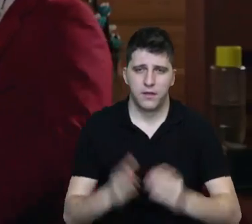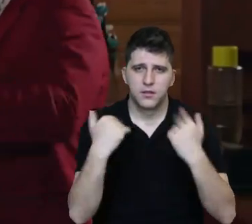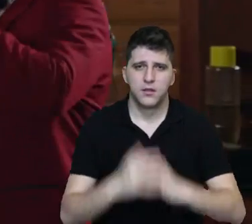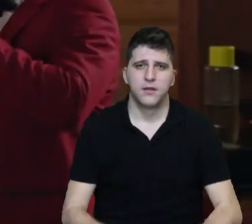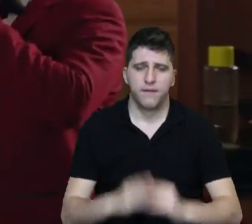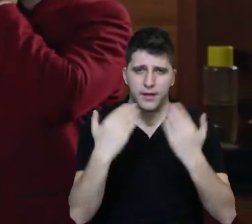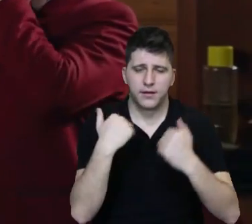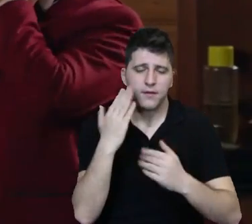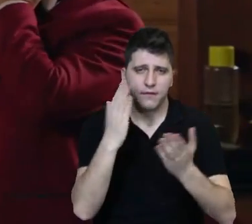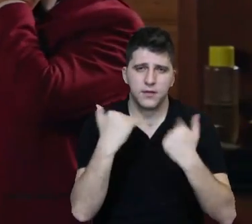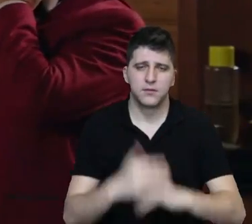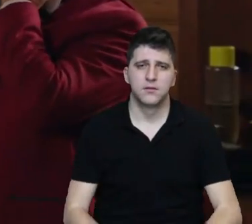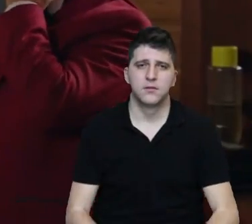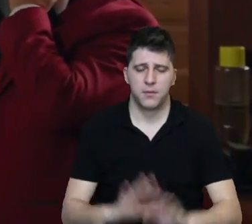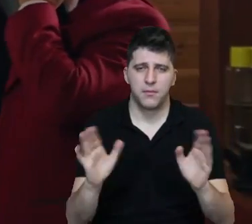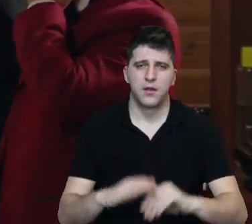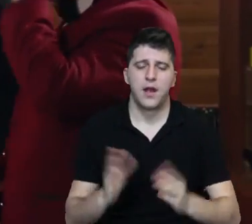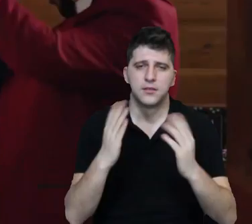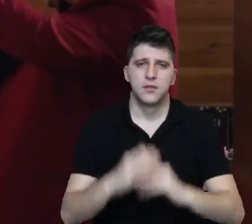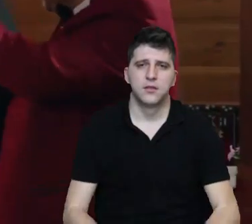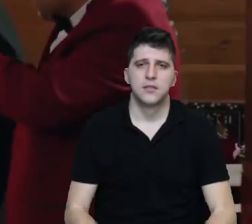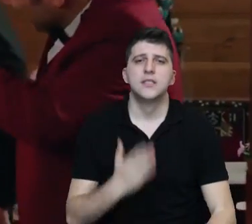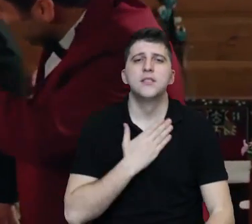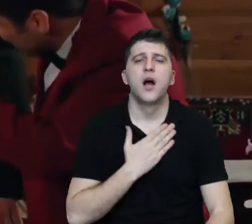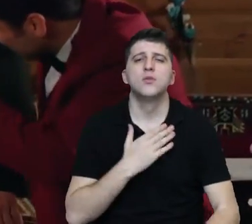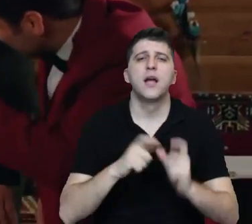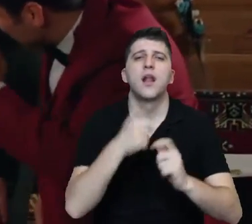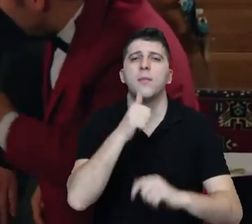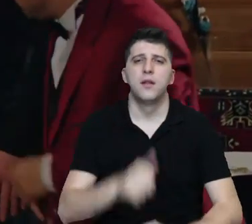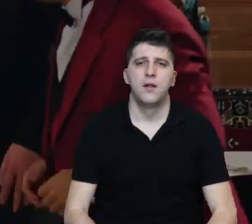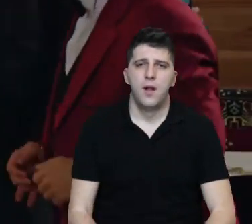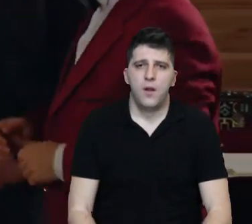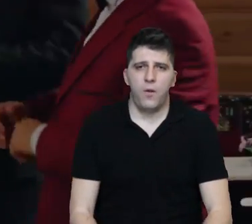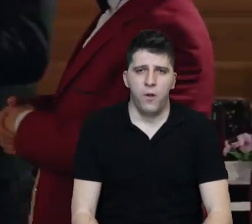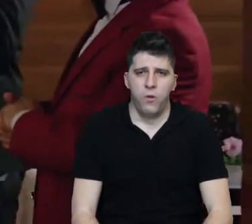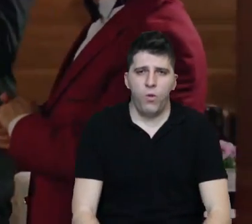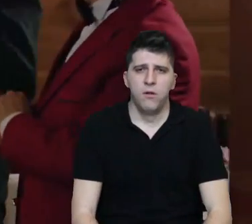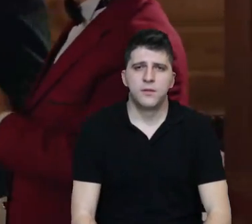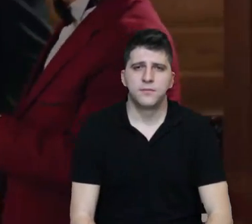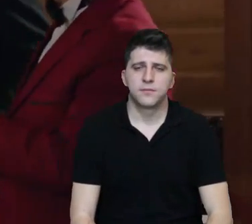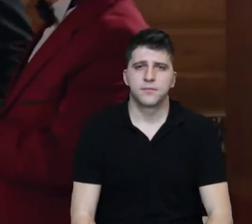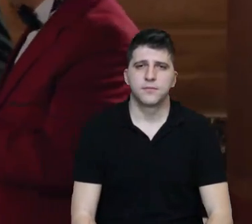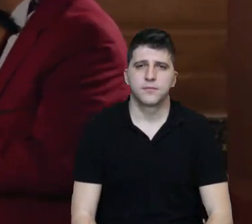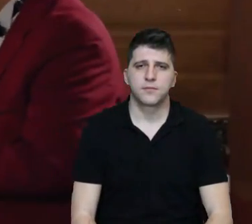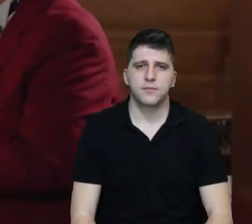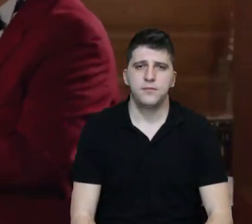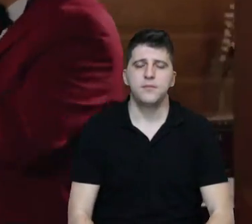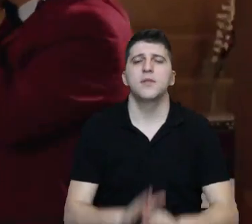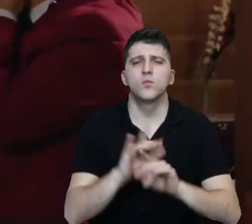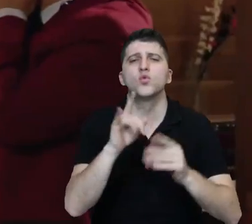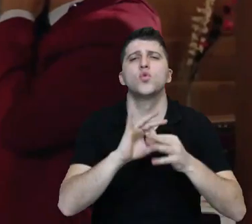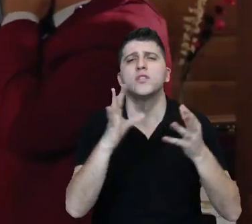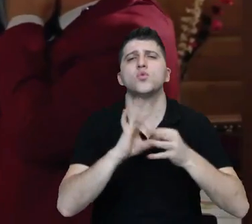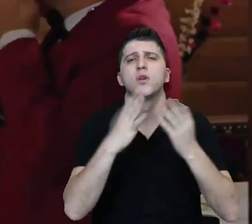Yanaklara. Ver. Hadi. Sağ ol Santral abi. Telaşla çıkıp gitti. Çözerdi ya sen.